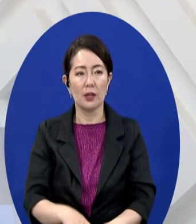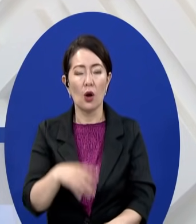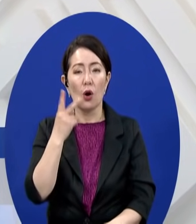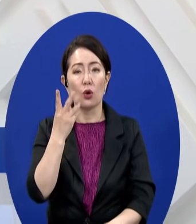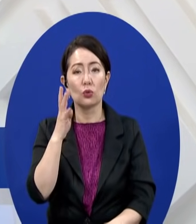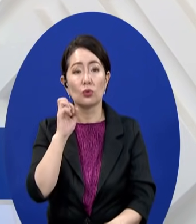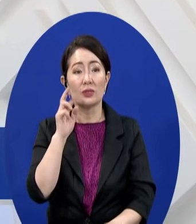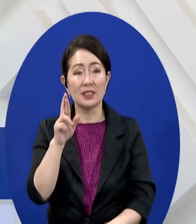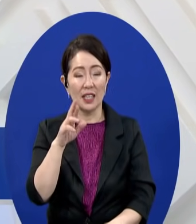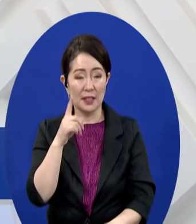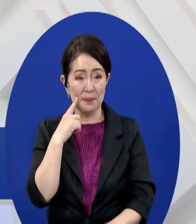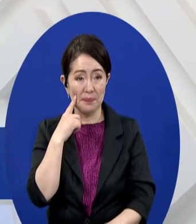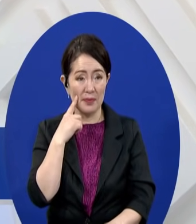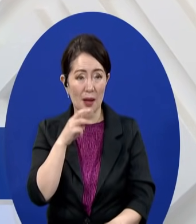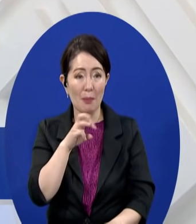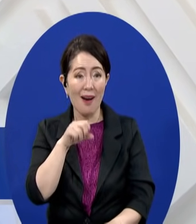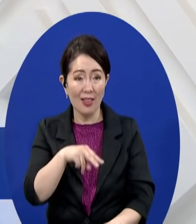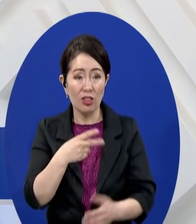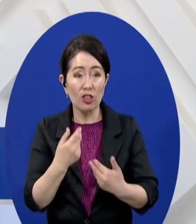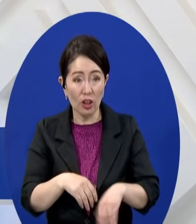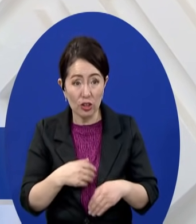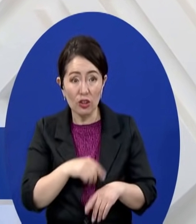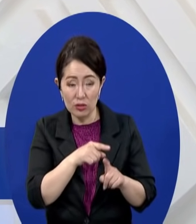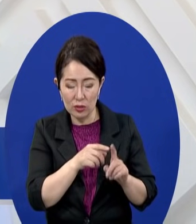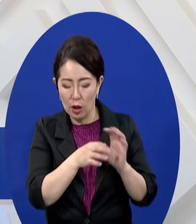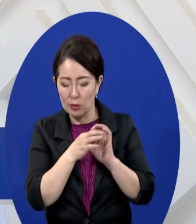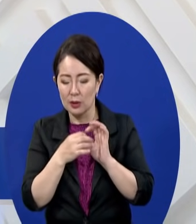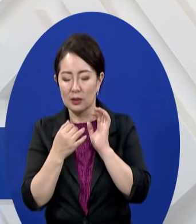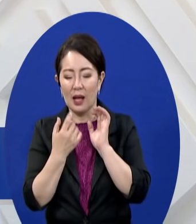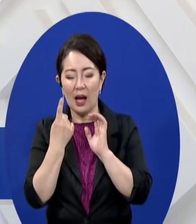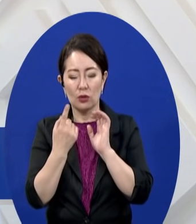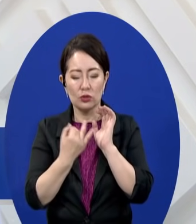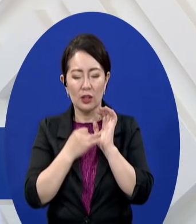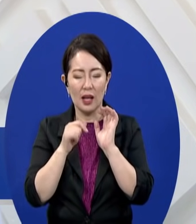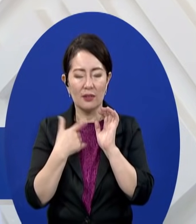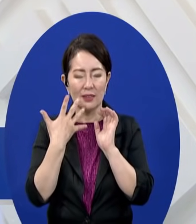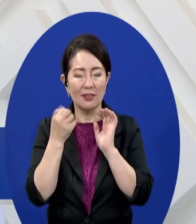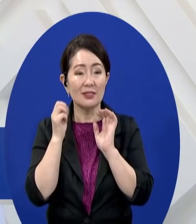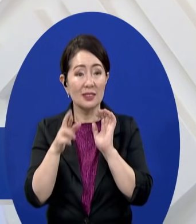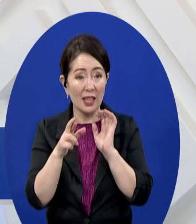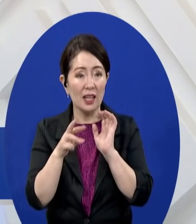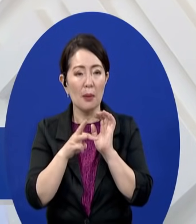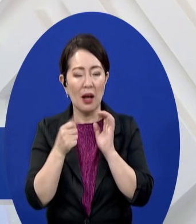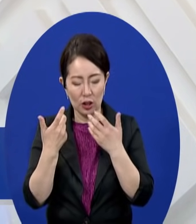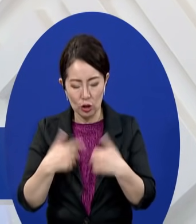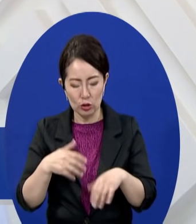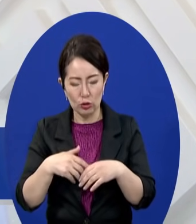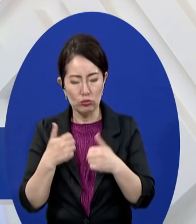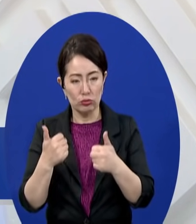мал төлөхөөс 70.8% буюу 17.5 сая мал төлсөн. За улсын